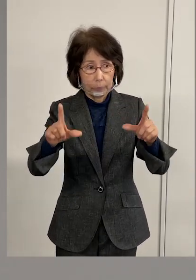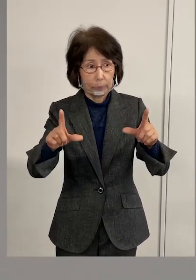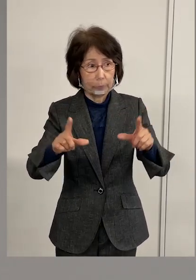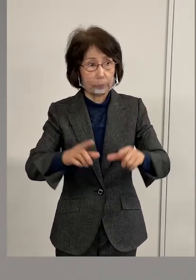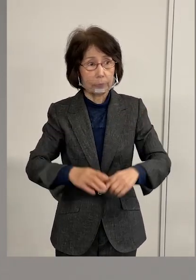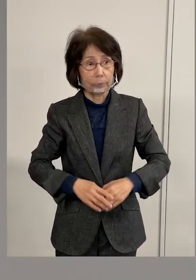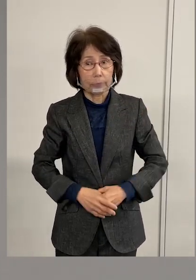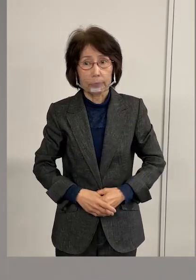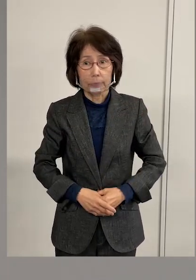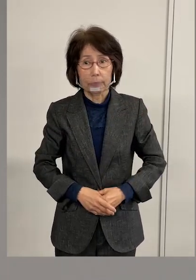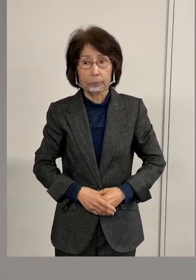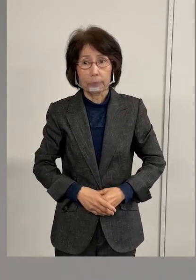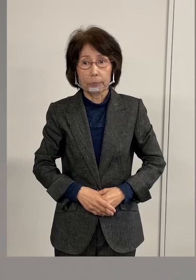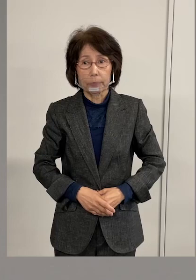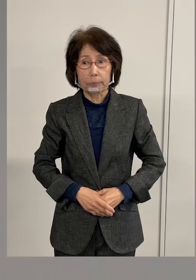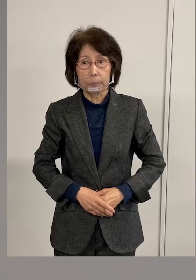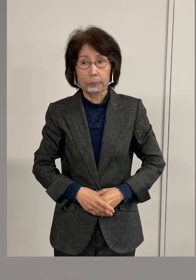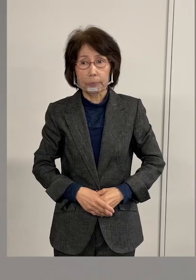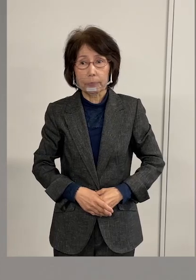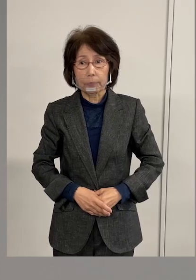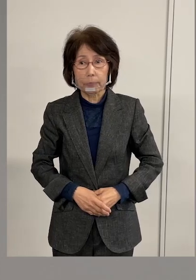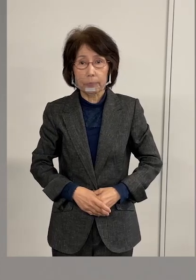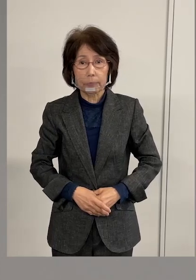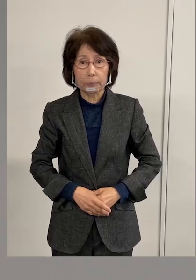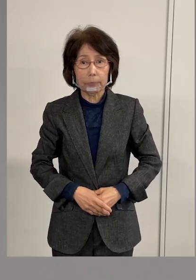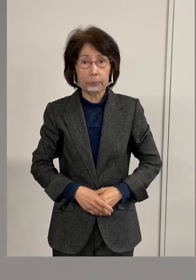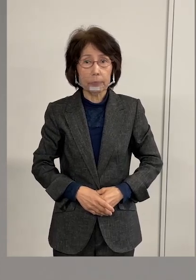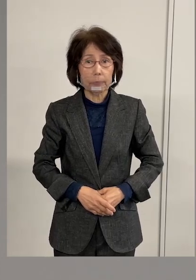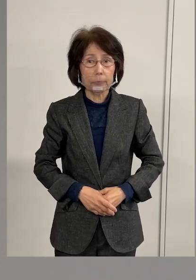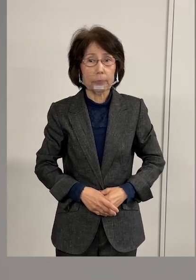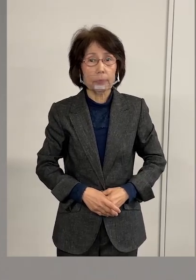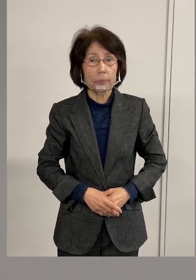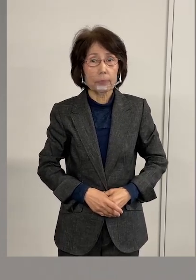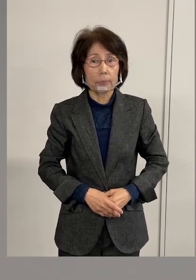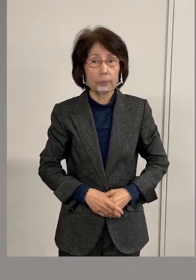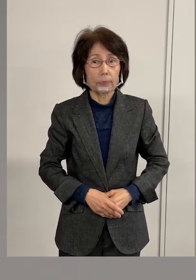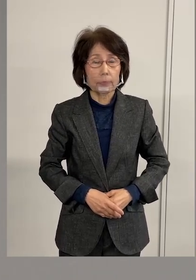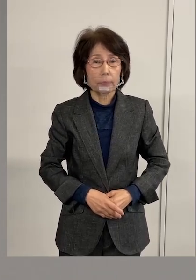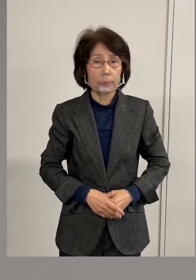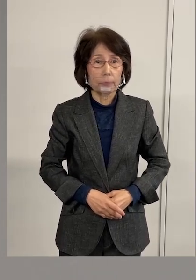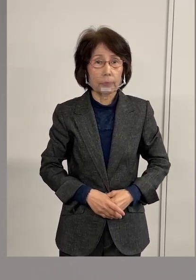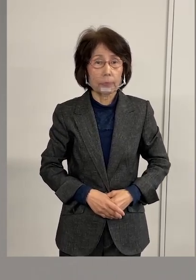住宅が来てないよね。住宅が来てない、ね。